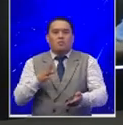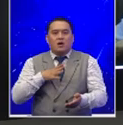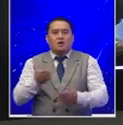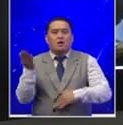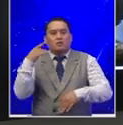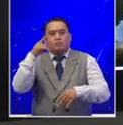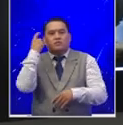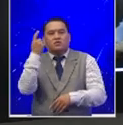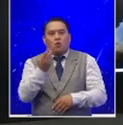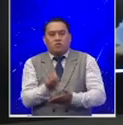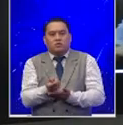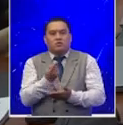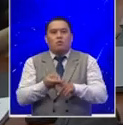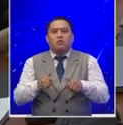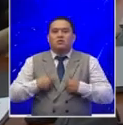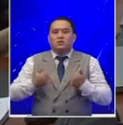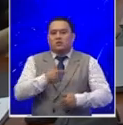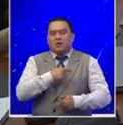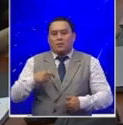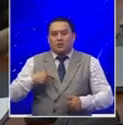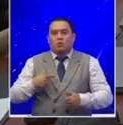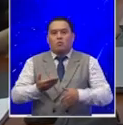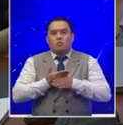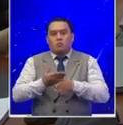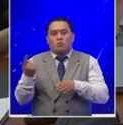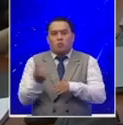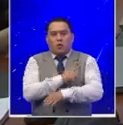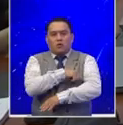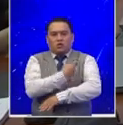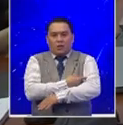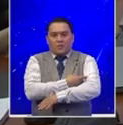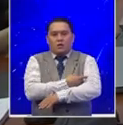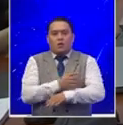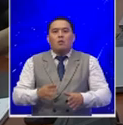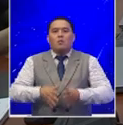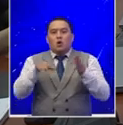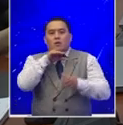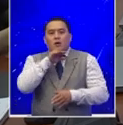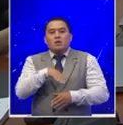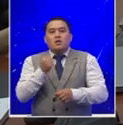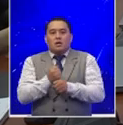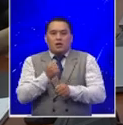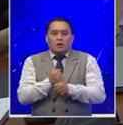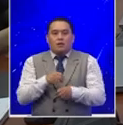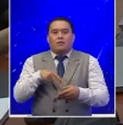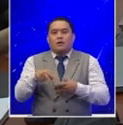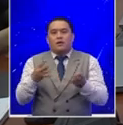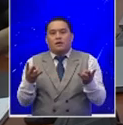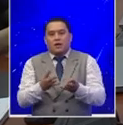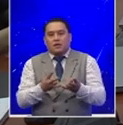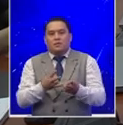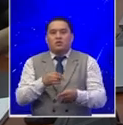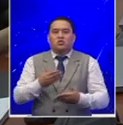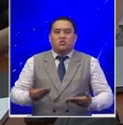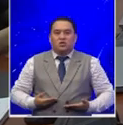бывшей без сознания. Затем попытался самостоятельно оказать ей первую медицинскую помощь. Но более профессионально это сделала проходившая в тот момент